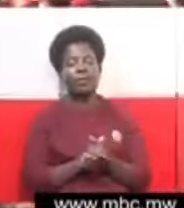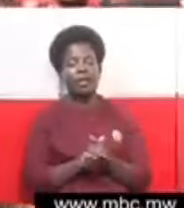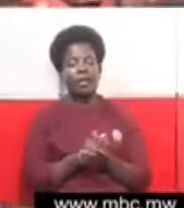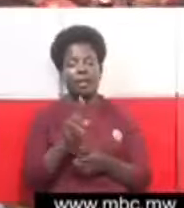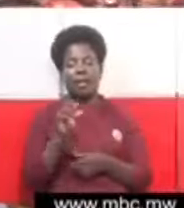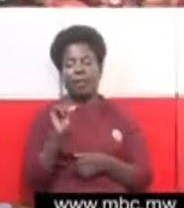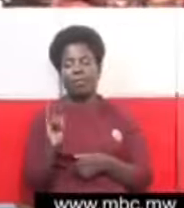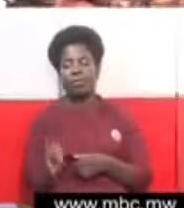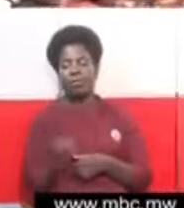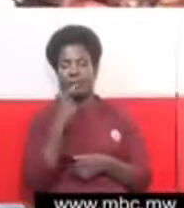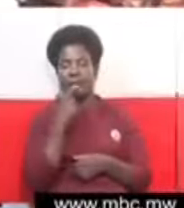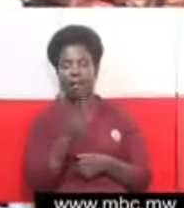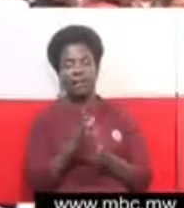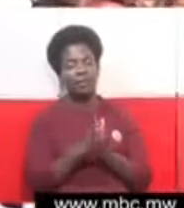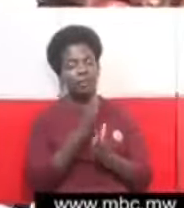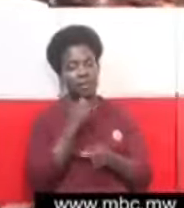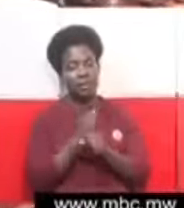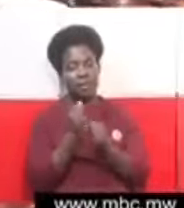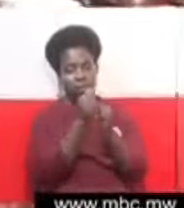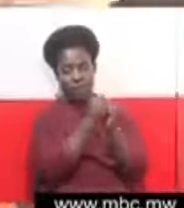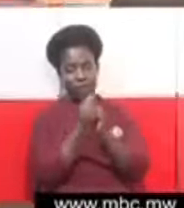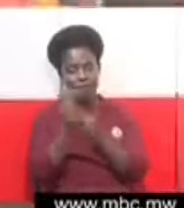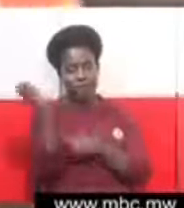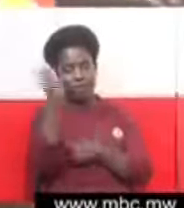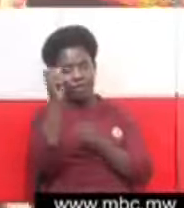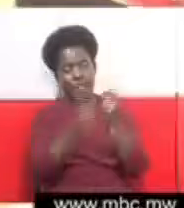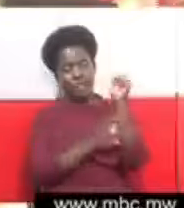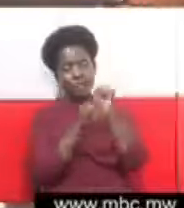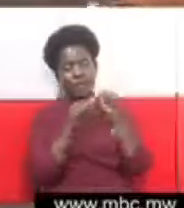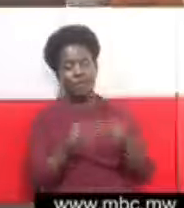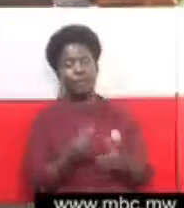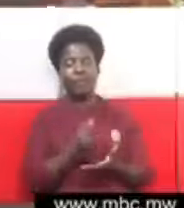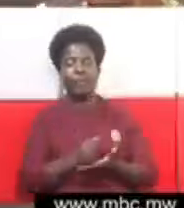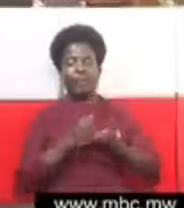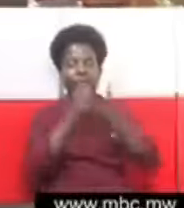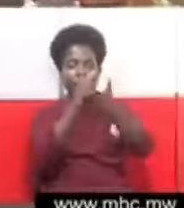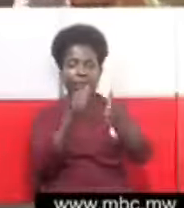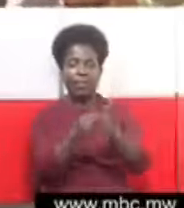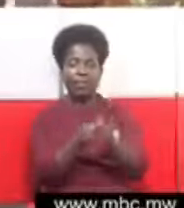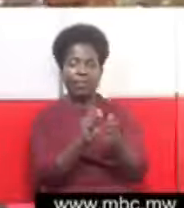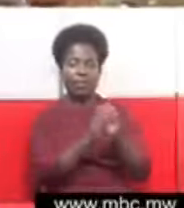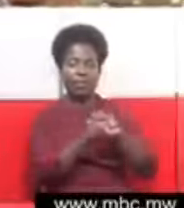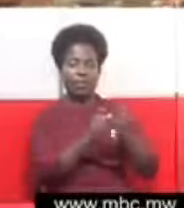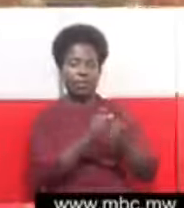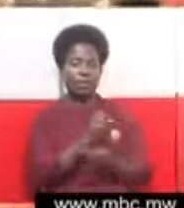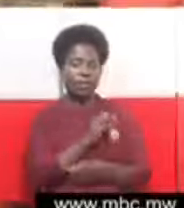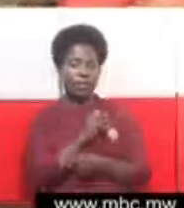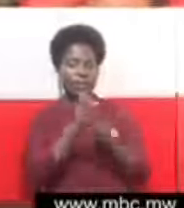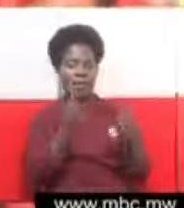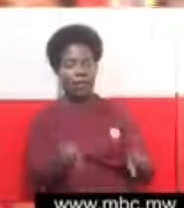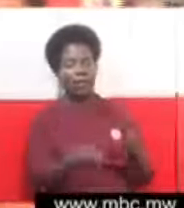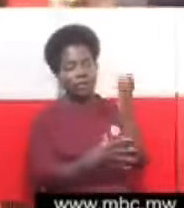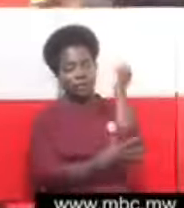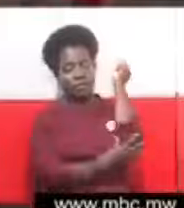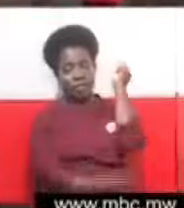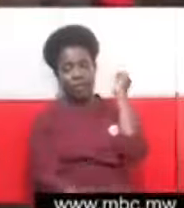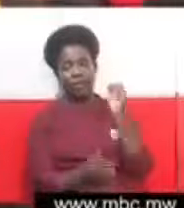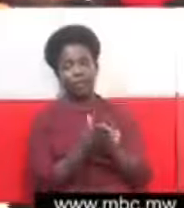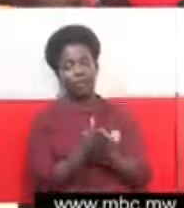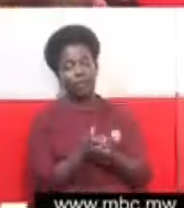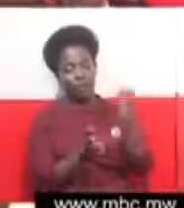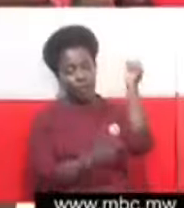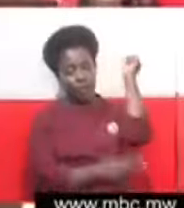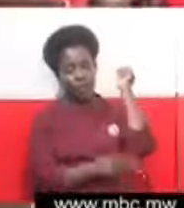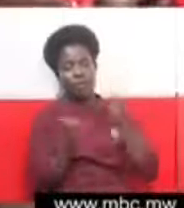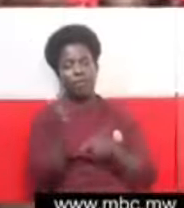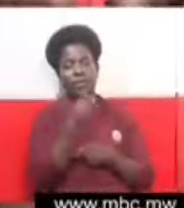Usi anati kugwira ntchito kwawo ndi president wa dziko lino kuthandiza kusintha mioyo ya anthu osauka. Wachiwiri kwa president